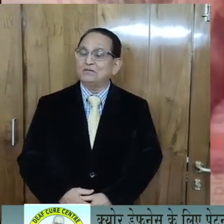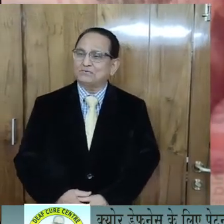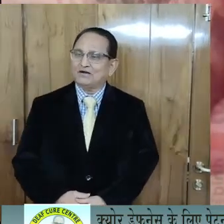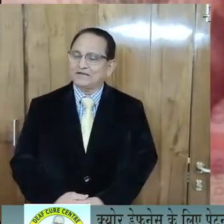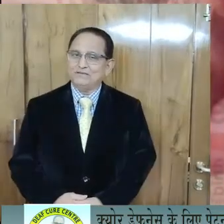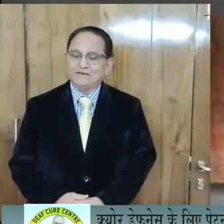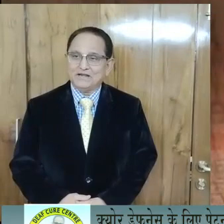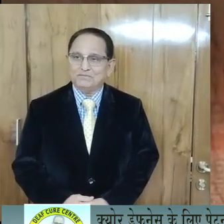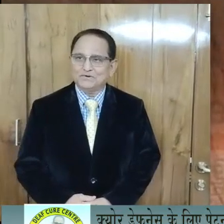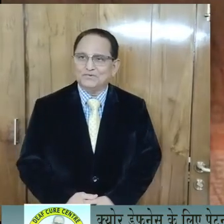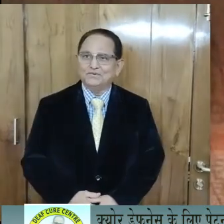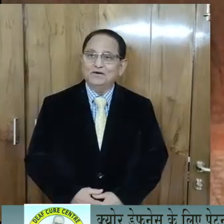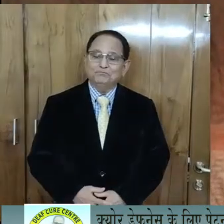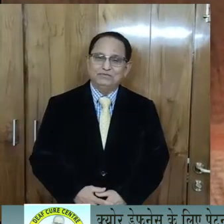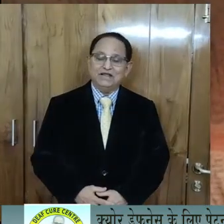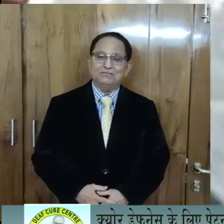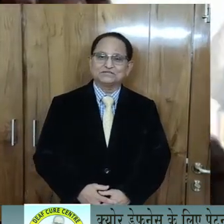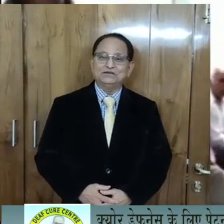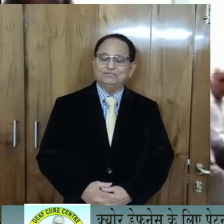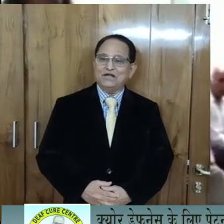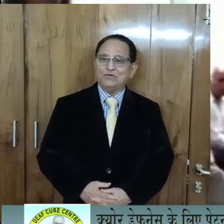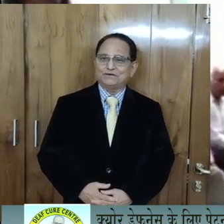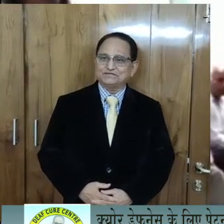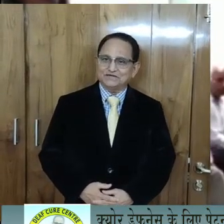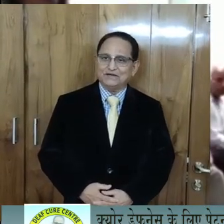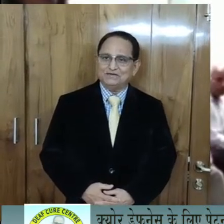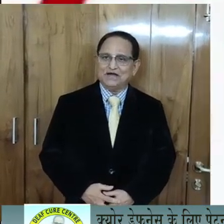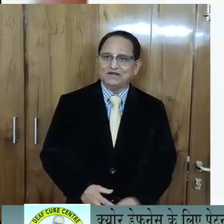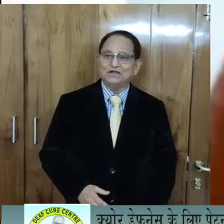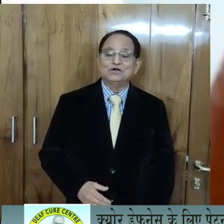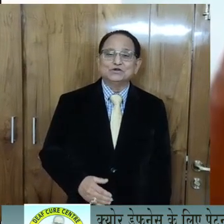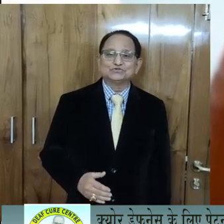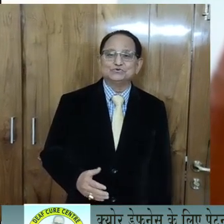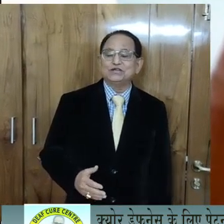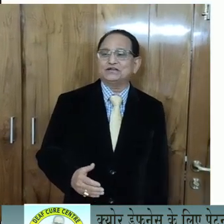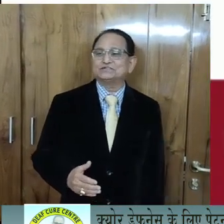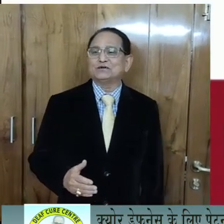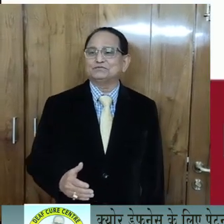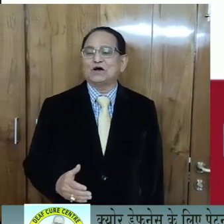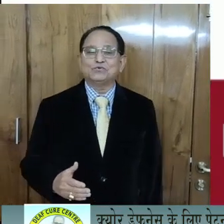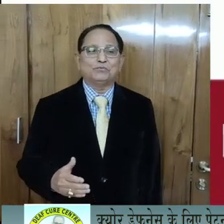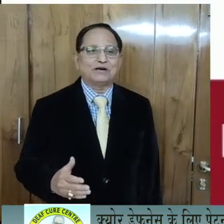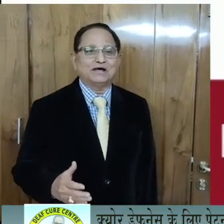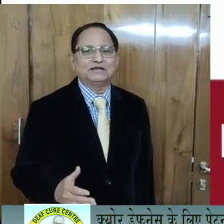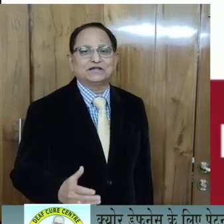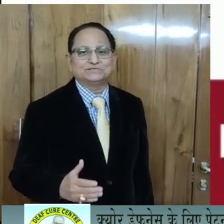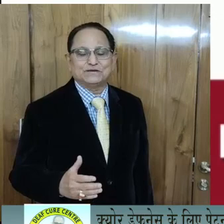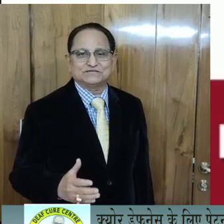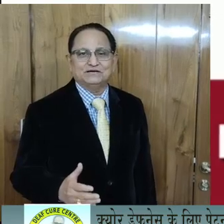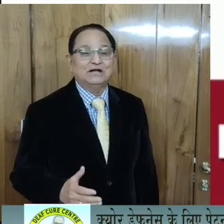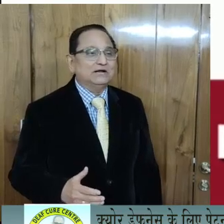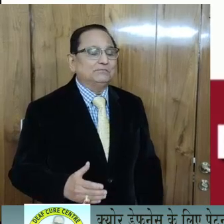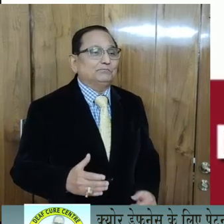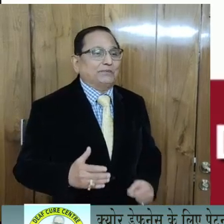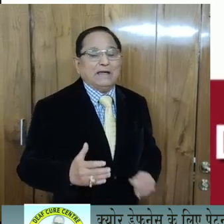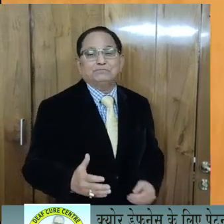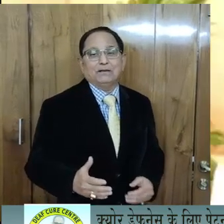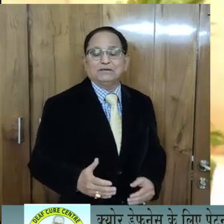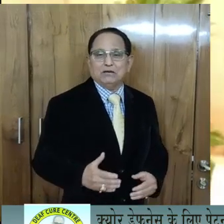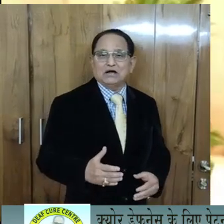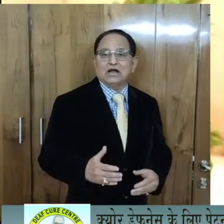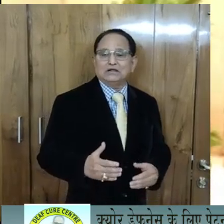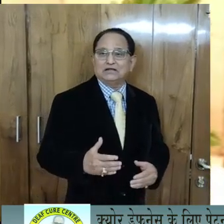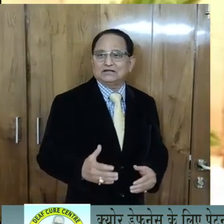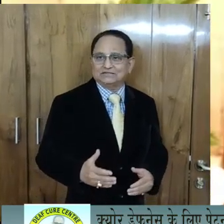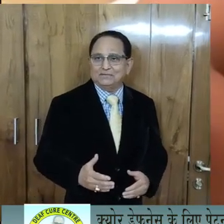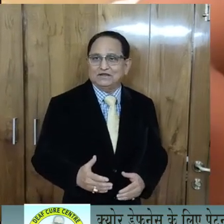के तमाम प्रकार के बैदापन को बिना मशीन बिना ओप्रेशन के मिटा के सुनने की ख्षमताओं को बढ़ाने के इस्पेशन केंप